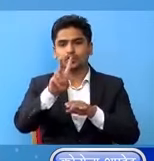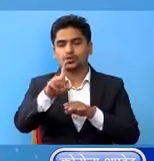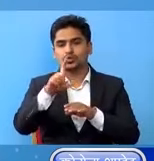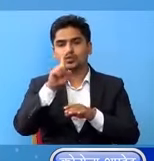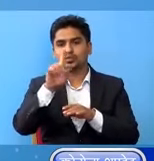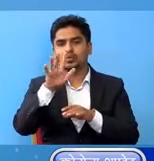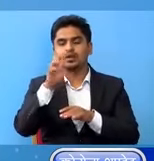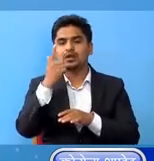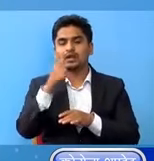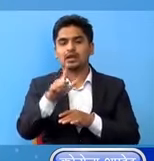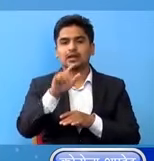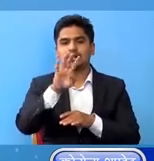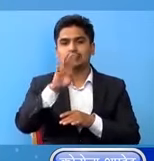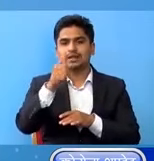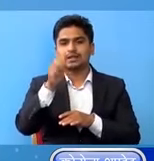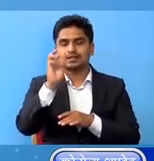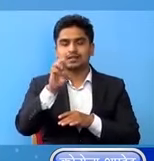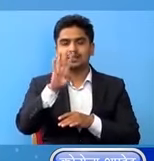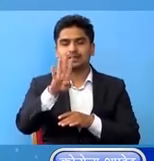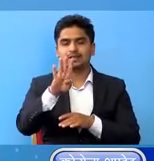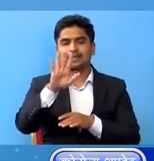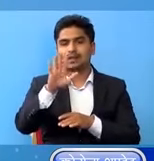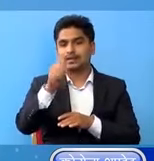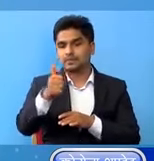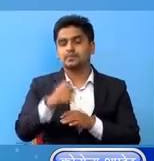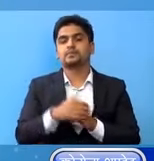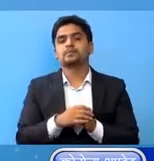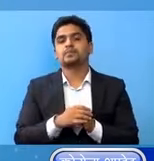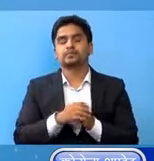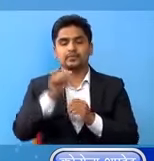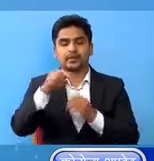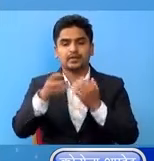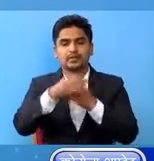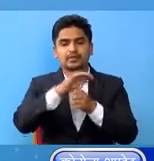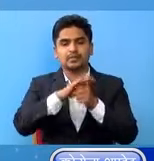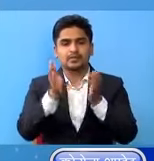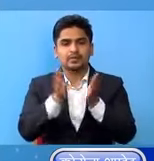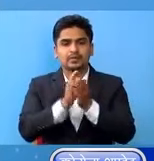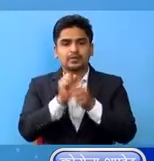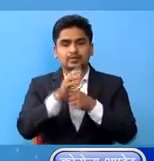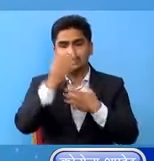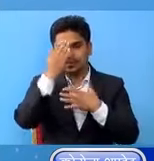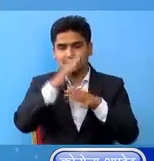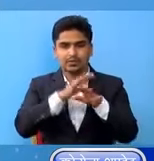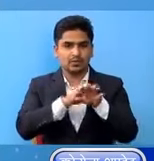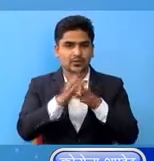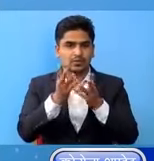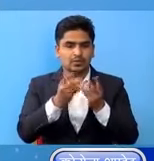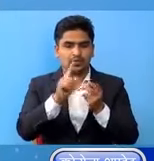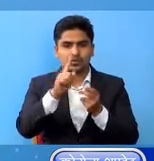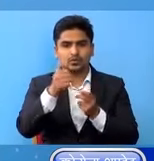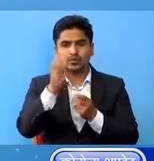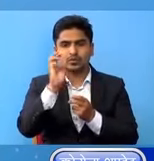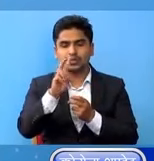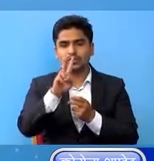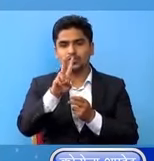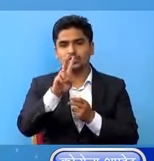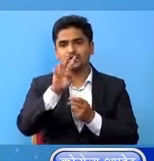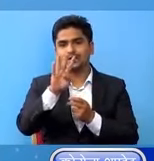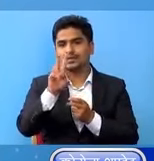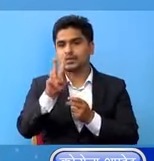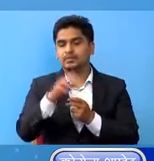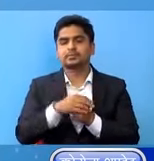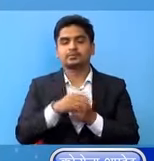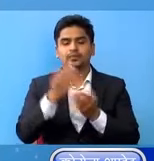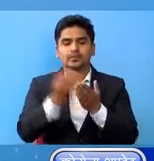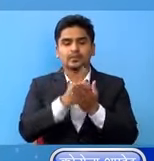भएर डिस्चार्ज भएको स्वास्थ्य तथा जनसङ्ख्या मन्त्रालयले जनाएको छ। स्वास्थ्य तथा जनसङ्ख्या मन्त्रालयमा